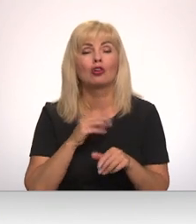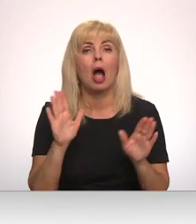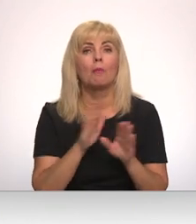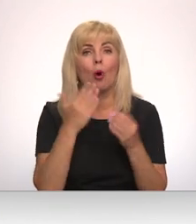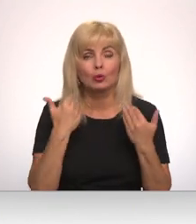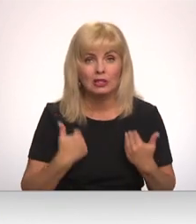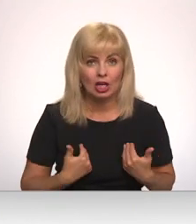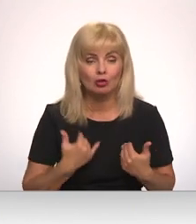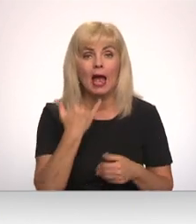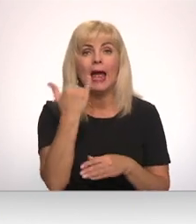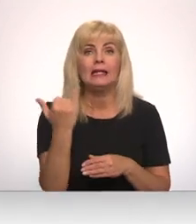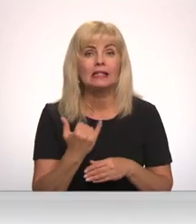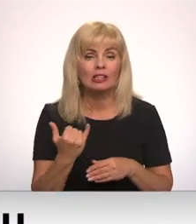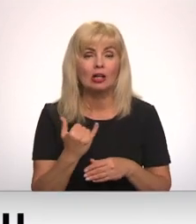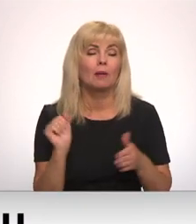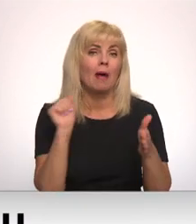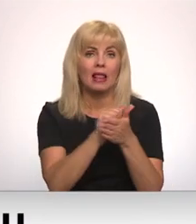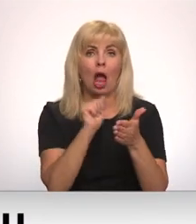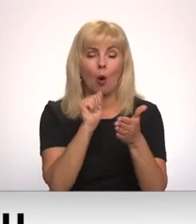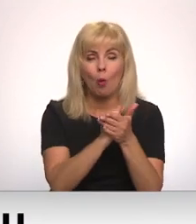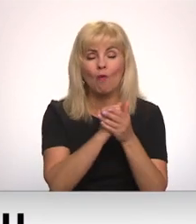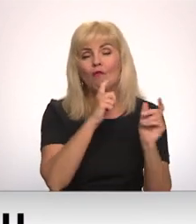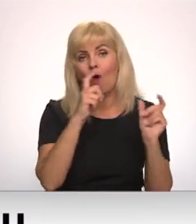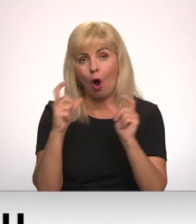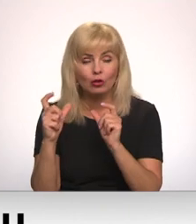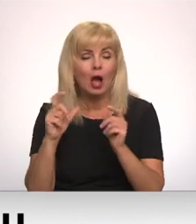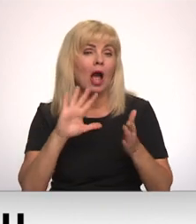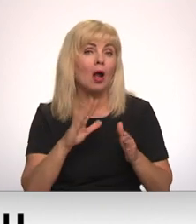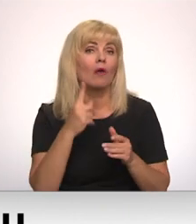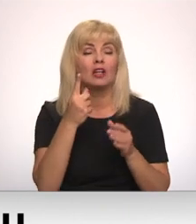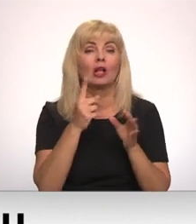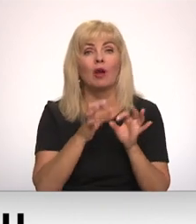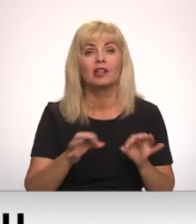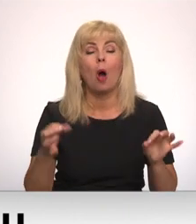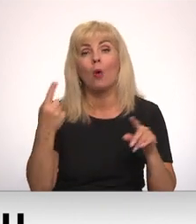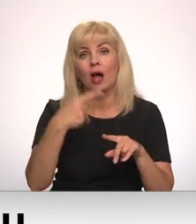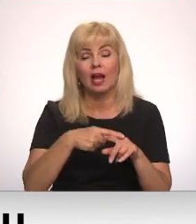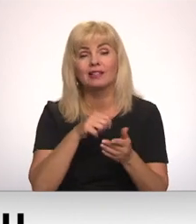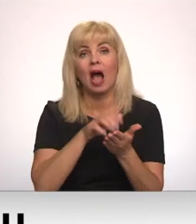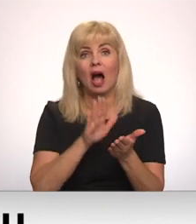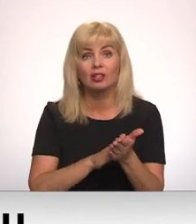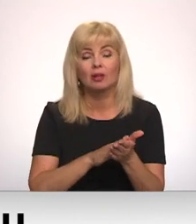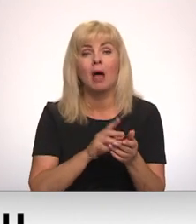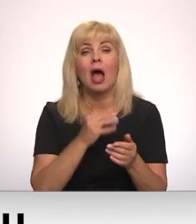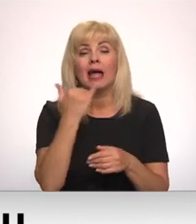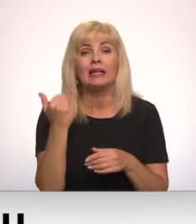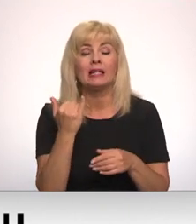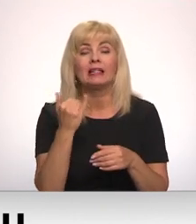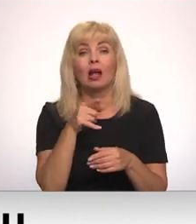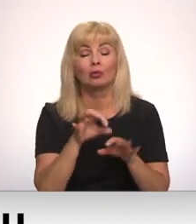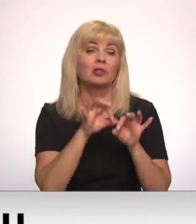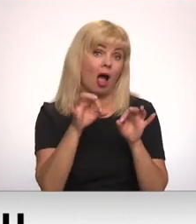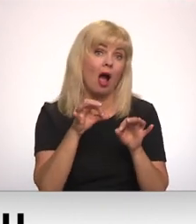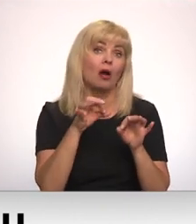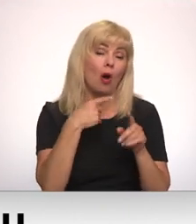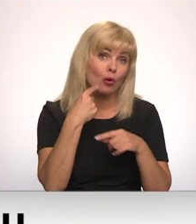liels Instagrams, kurā es attiecīgi vienmēr lieku to bildi. Un tā mēs kaut kā vienā jaukā reizē, kad es atzīmēju donoru centru Instagramā, mēs sākām runāt par to, ka